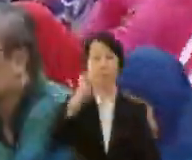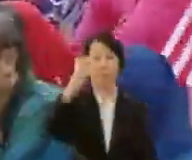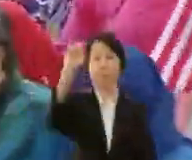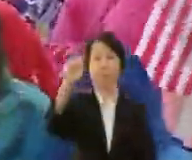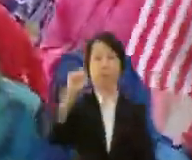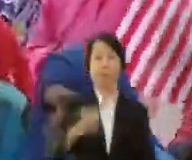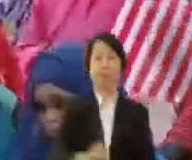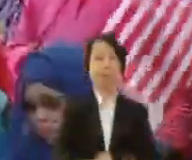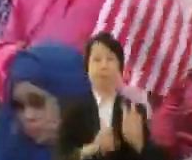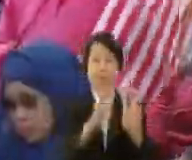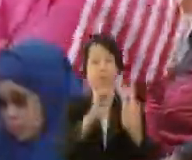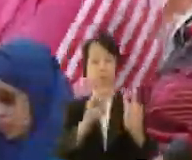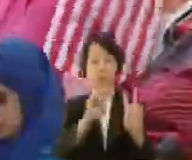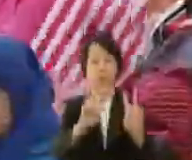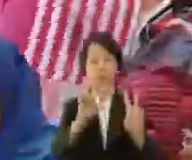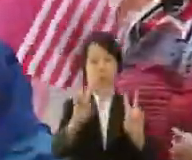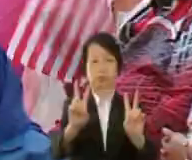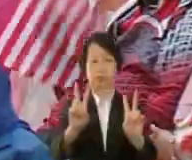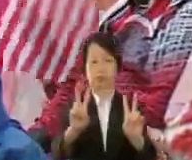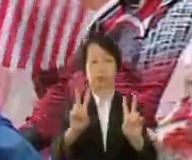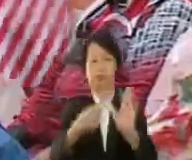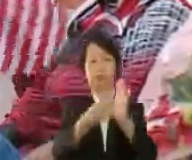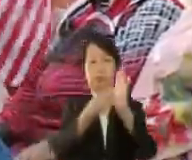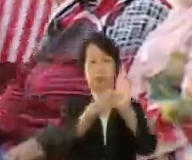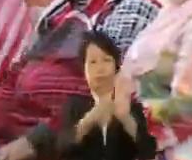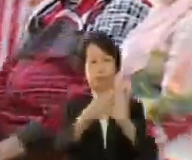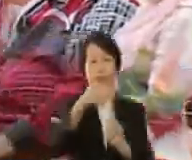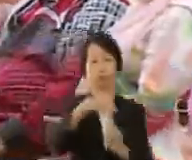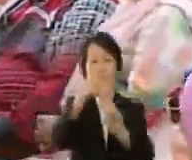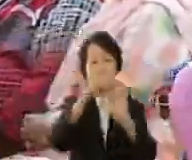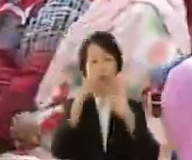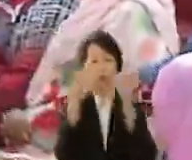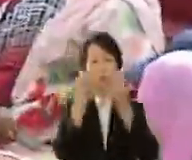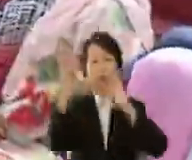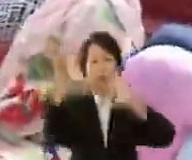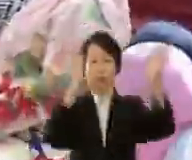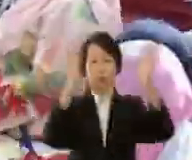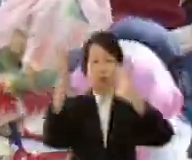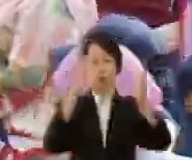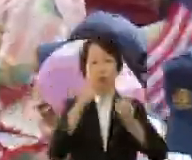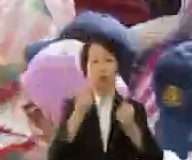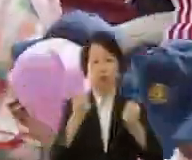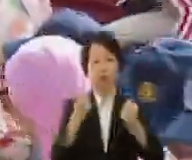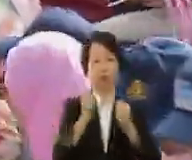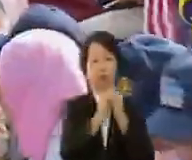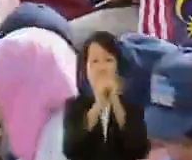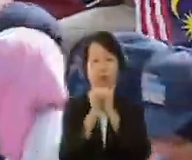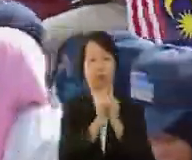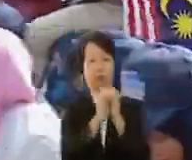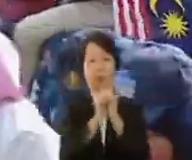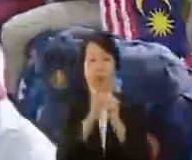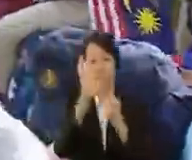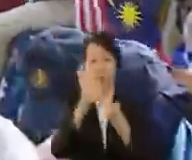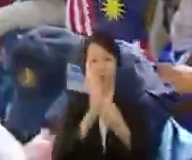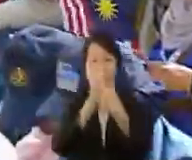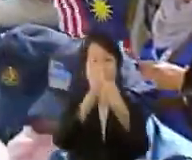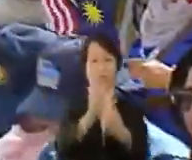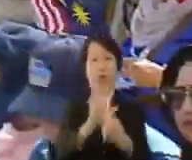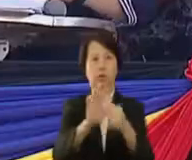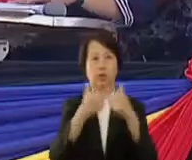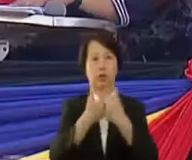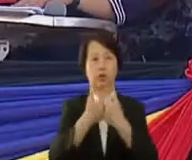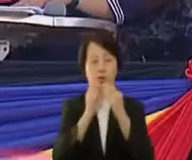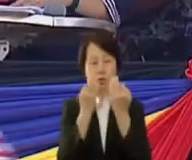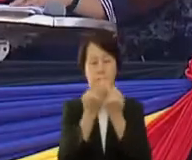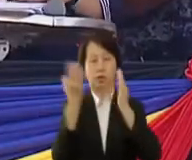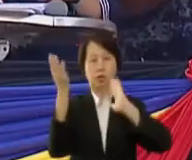Kebangsaan 2022 ialah persembahan khas keluarga Malaysia, Teguh Bersama, yang akan menampilkan kesatuan